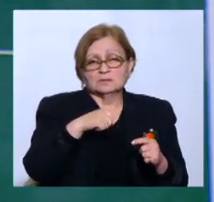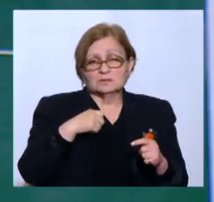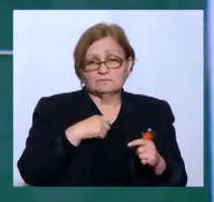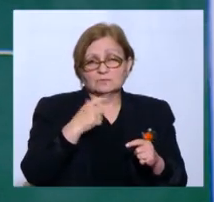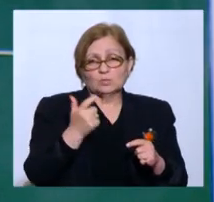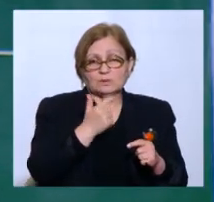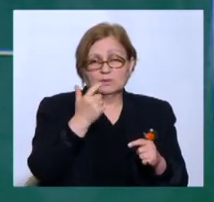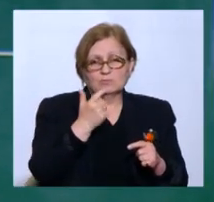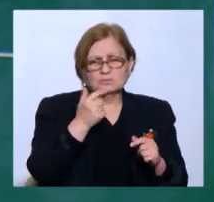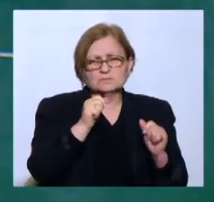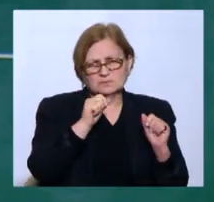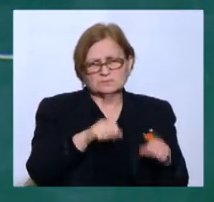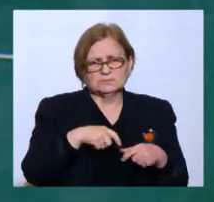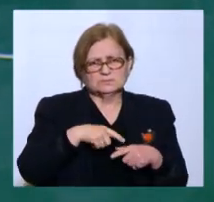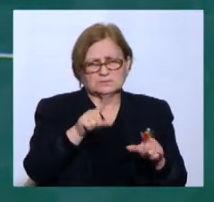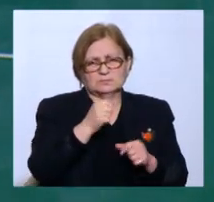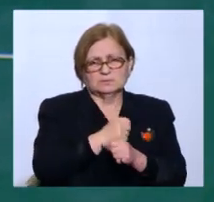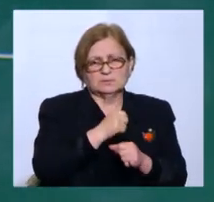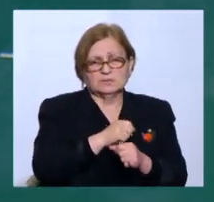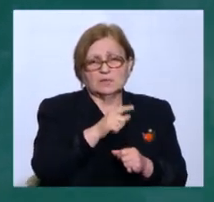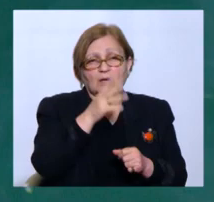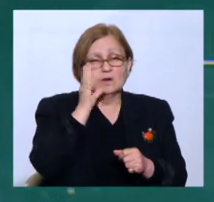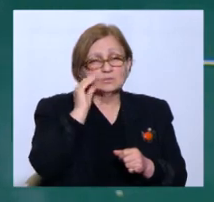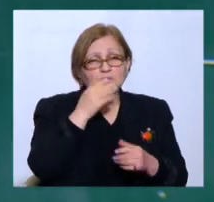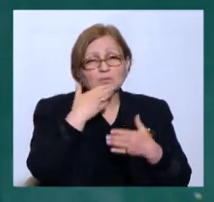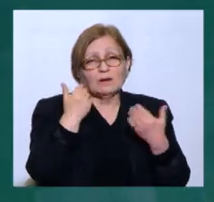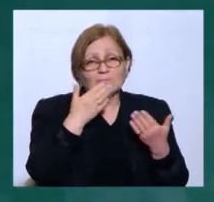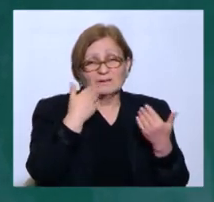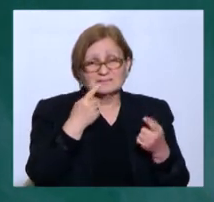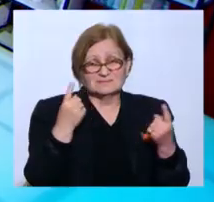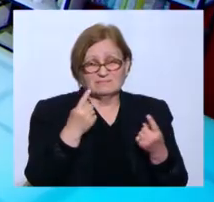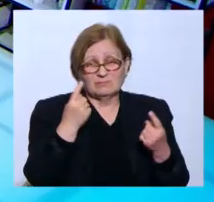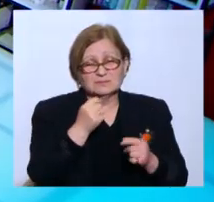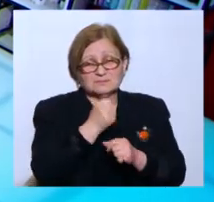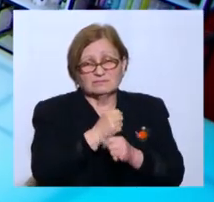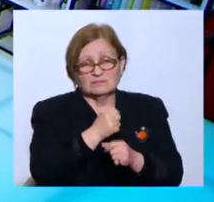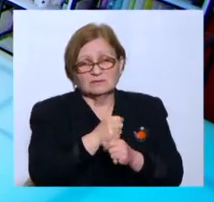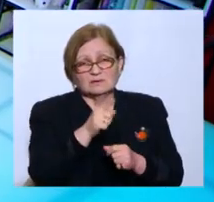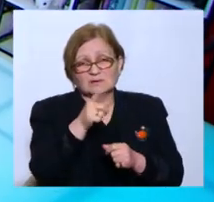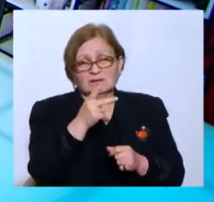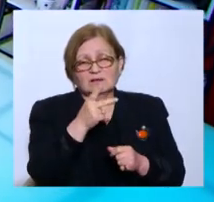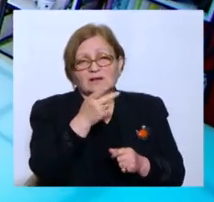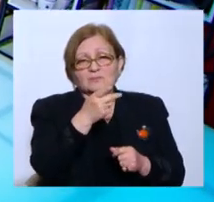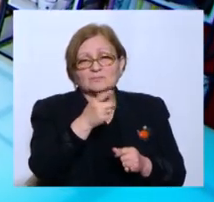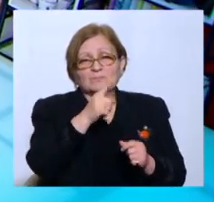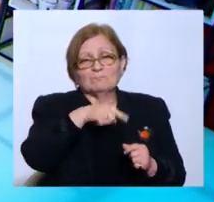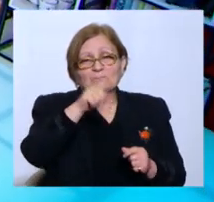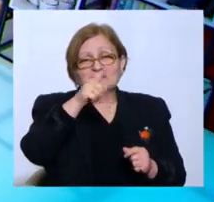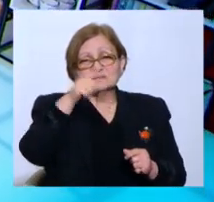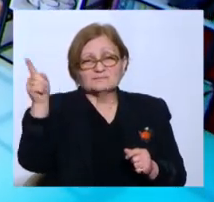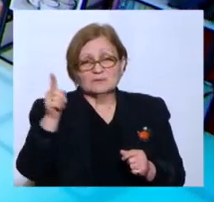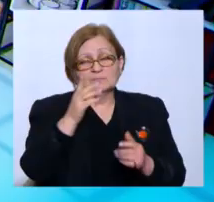შეძლებ თქვენ ამის ამოხსნას. ესე იგი, გამარტივების შედეგად მივიღებთ კვადრატულ განტოლებას, რომლის ფესვები არის 22